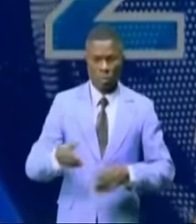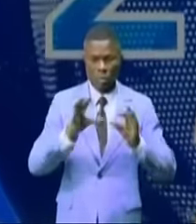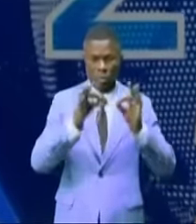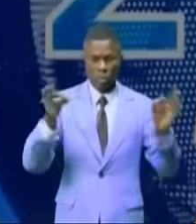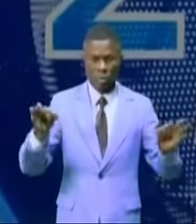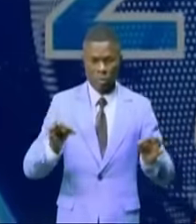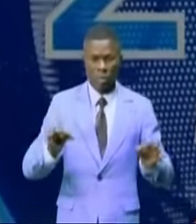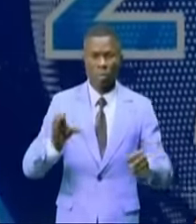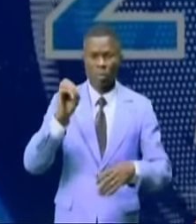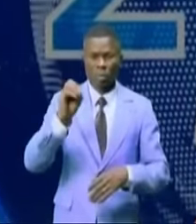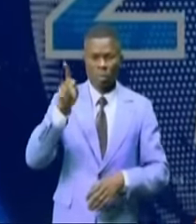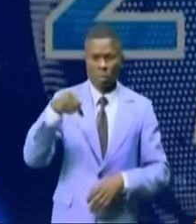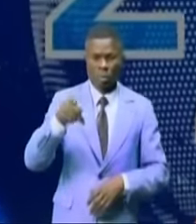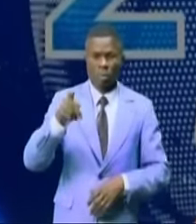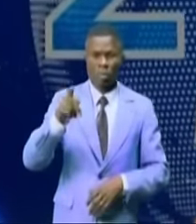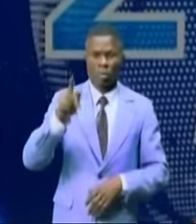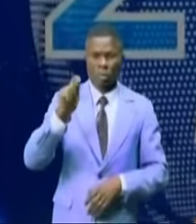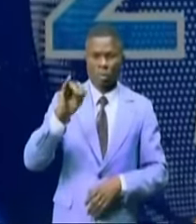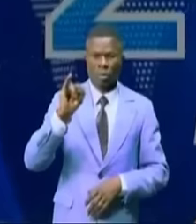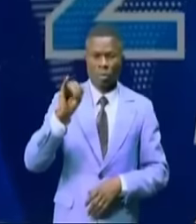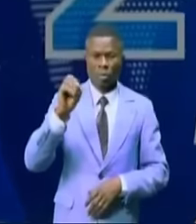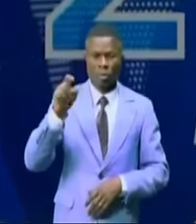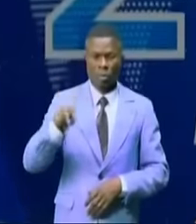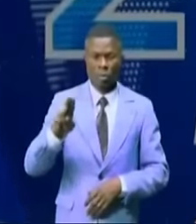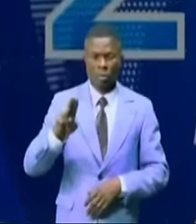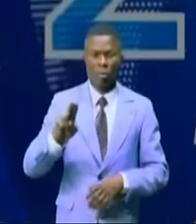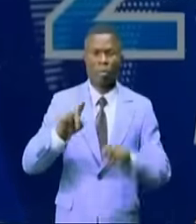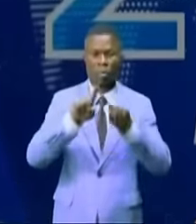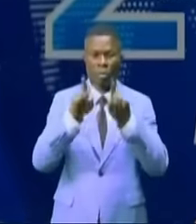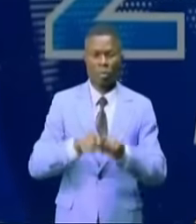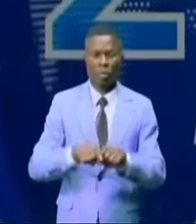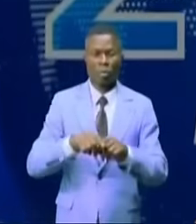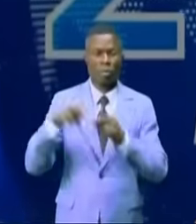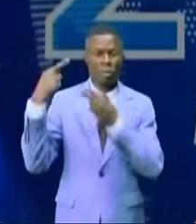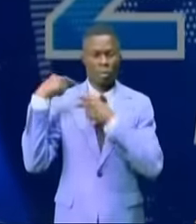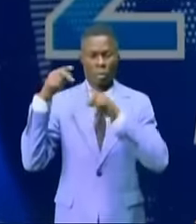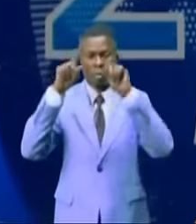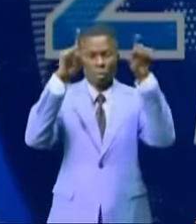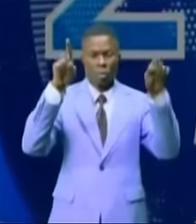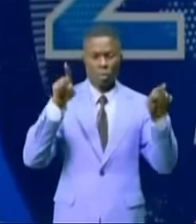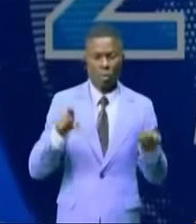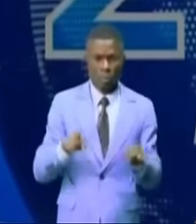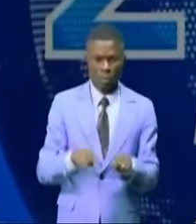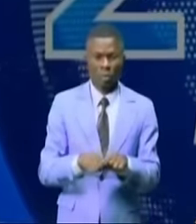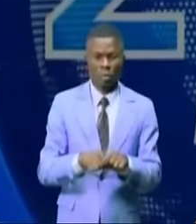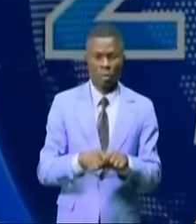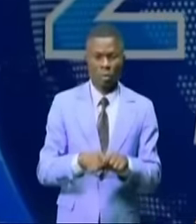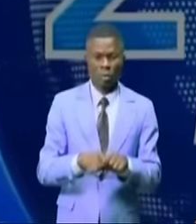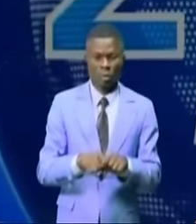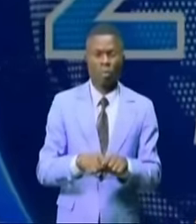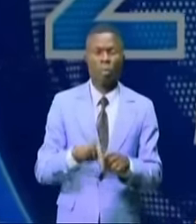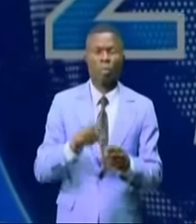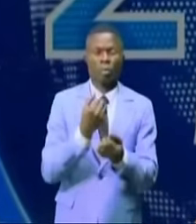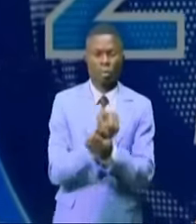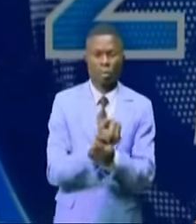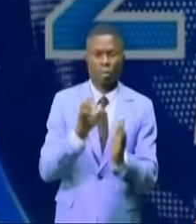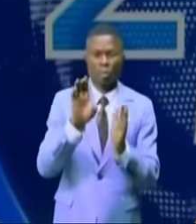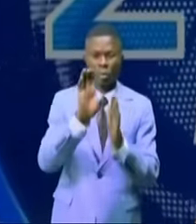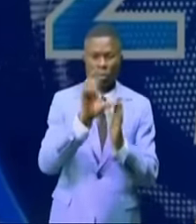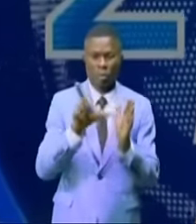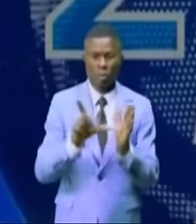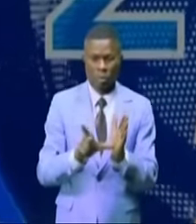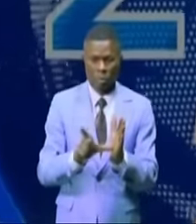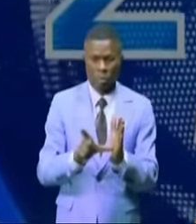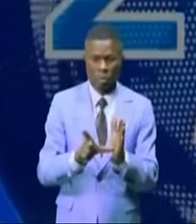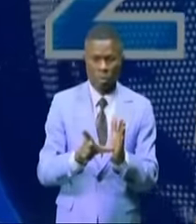optique, aux télédistributeurs et aux chaînes de radiodiffusion sonore et télévisuelle que conformément aux dispositions de